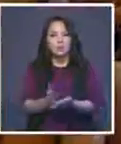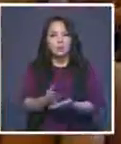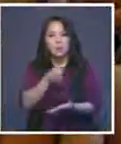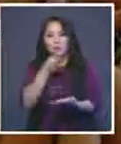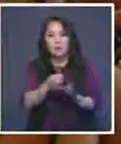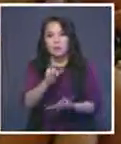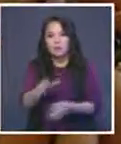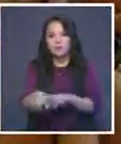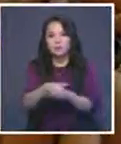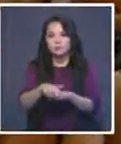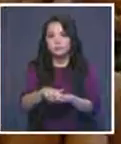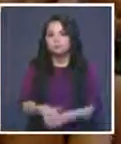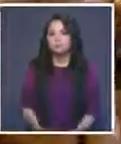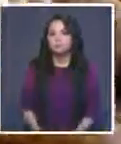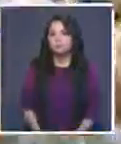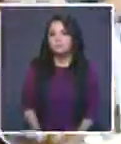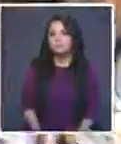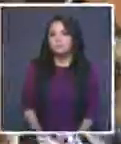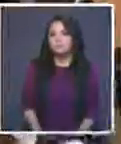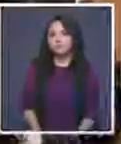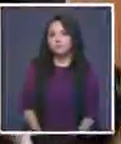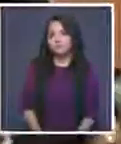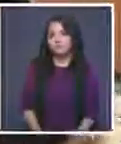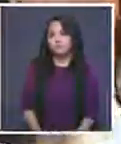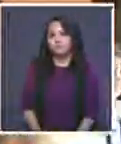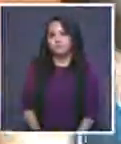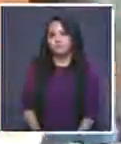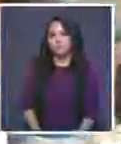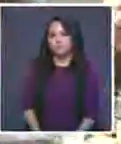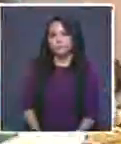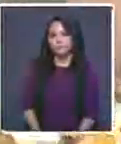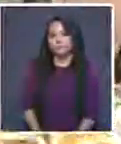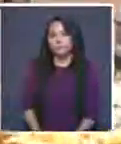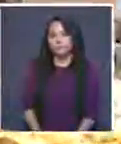олар. Мирас Мұқаш, Амангелді Сейітхан, Ержан Жаңбырбай, Қазақстан ұлттық телеарнасы.